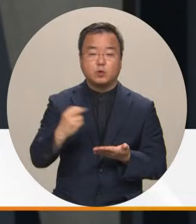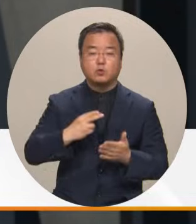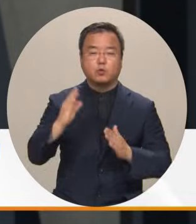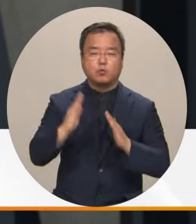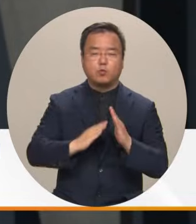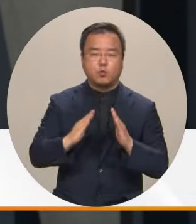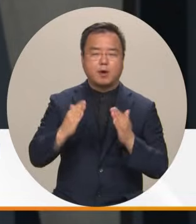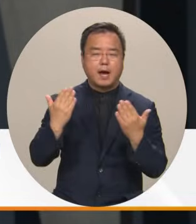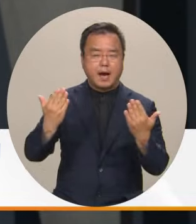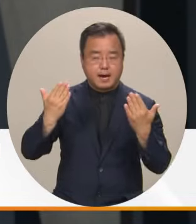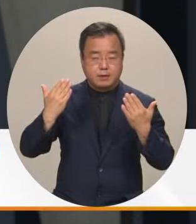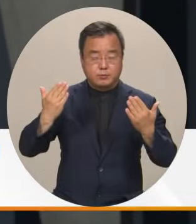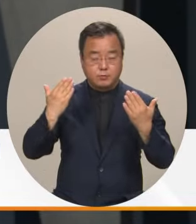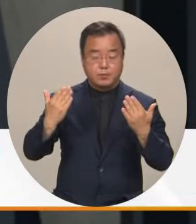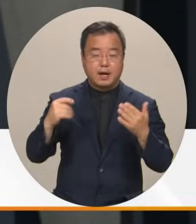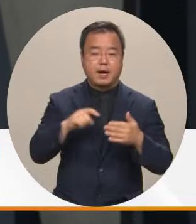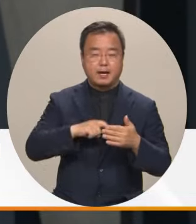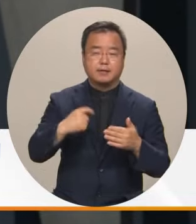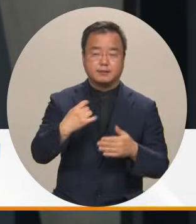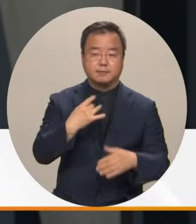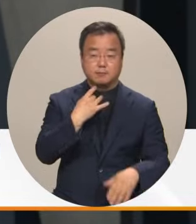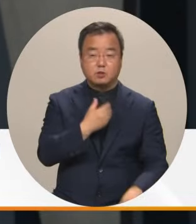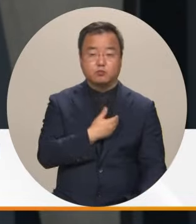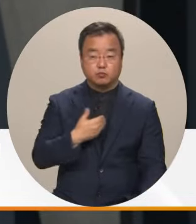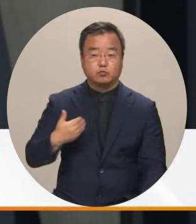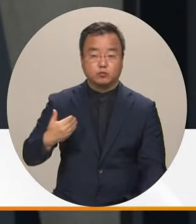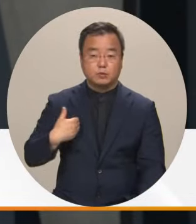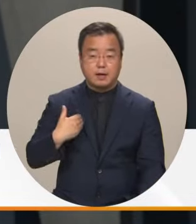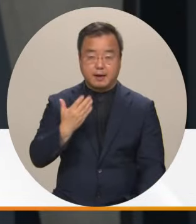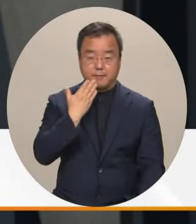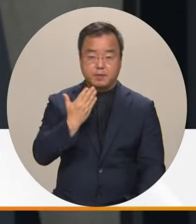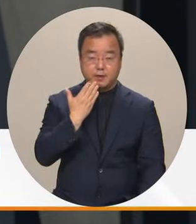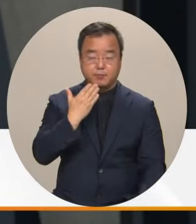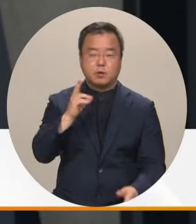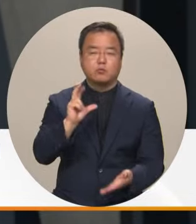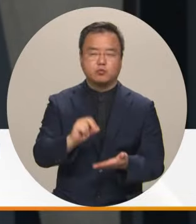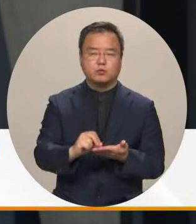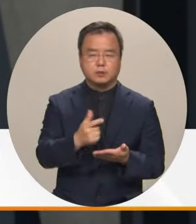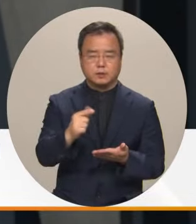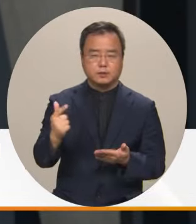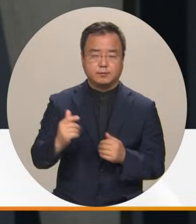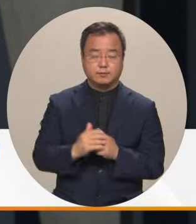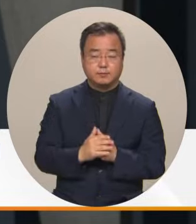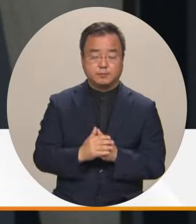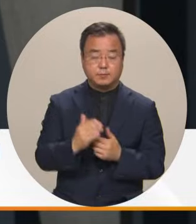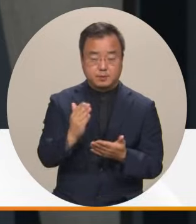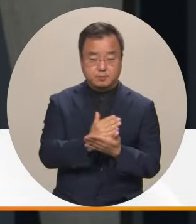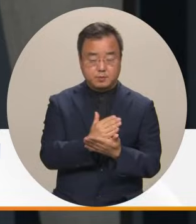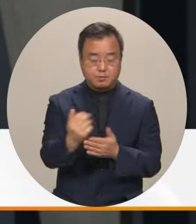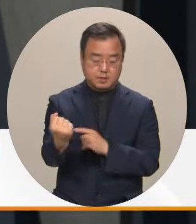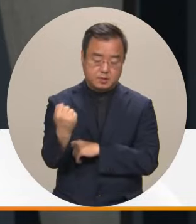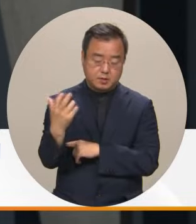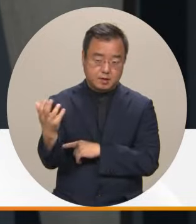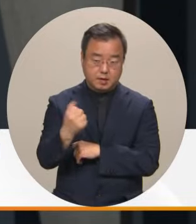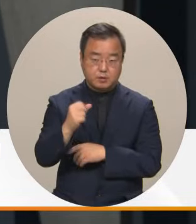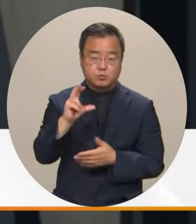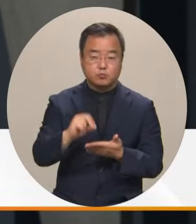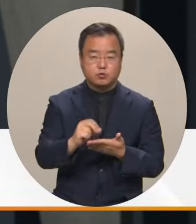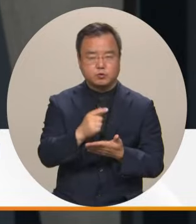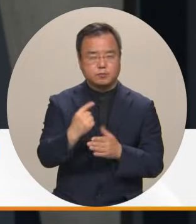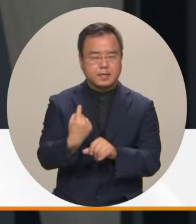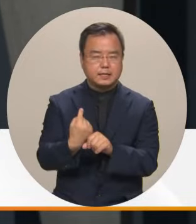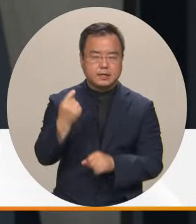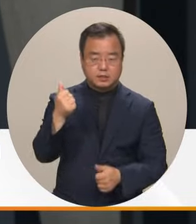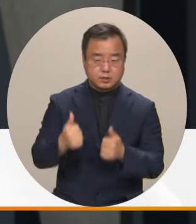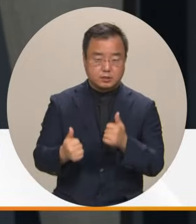충분히 대비할 수 있는 문항들이 출제되어 있고요 어 변별력에 따른 문항 배치는 작년 수능과 매우